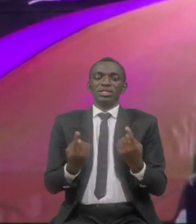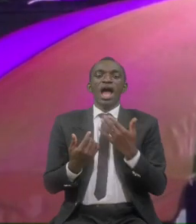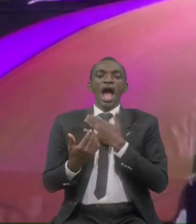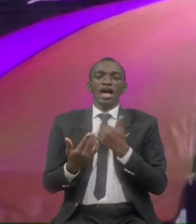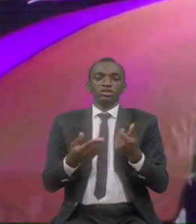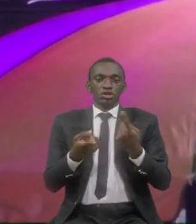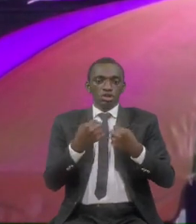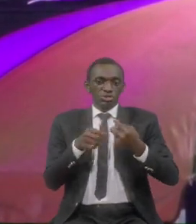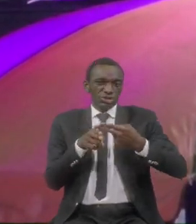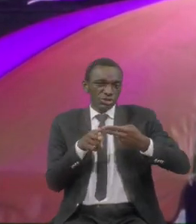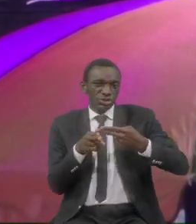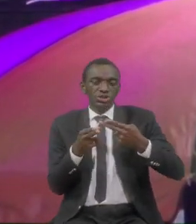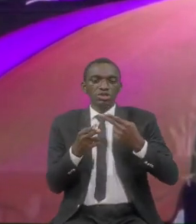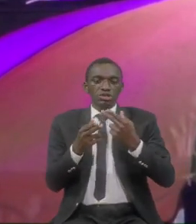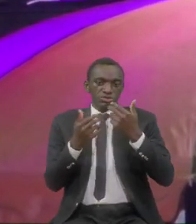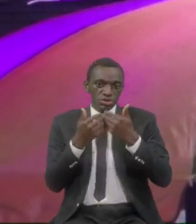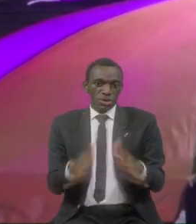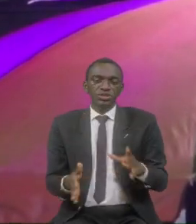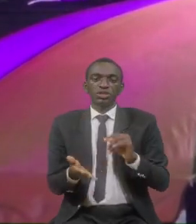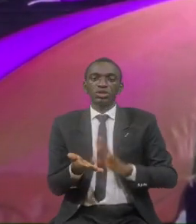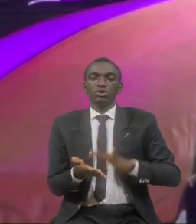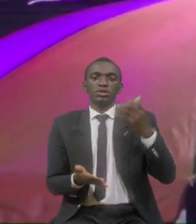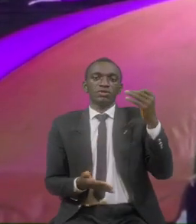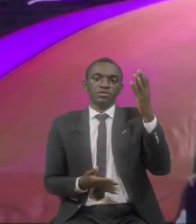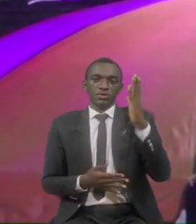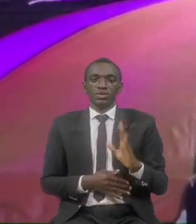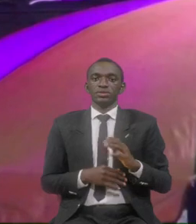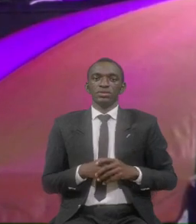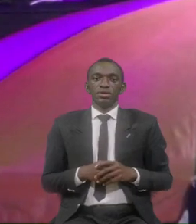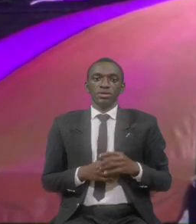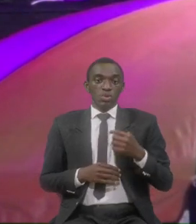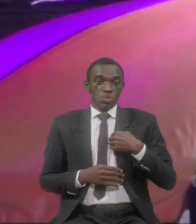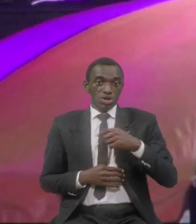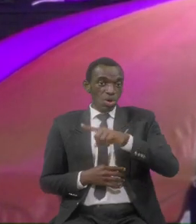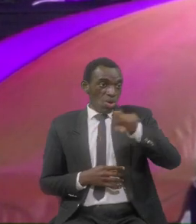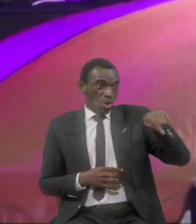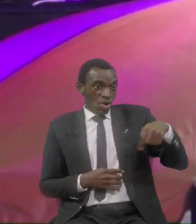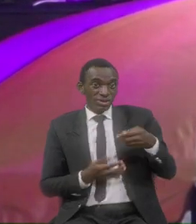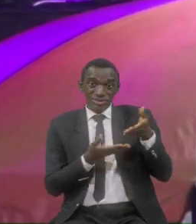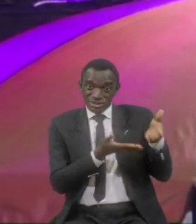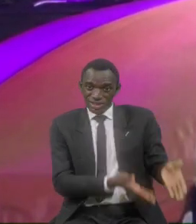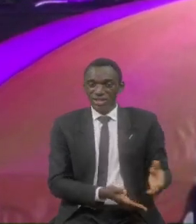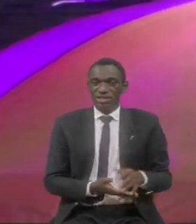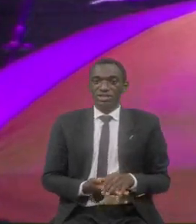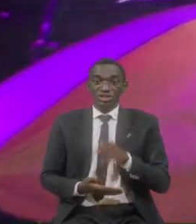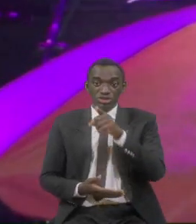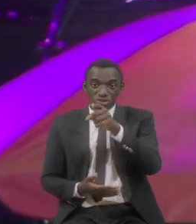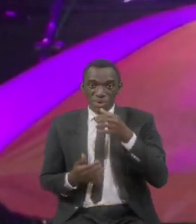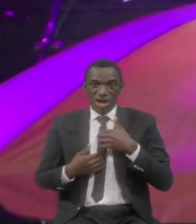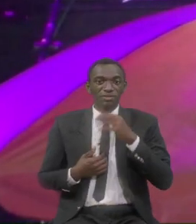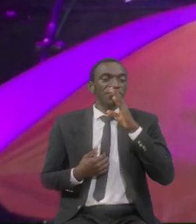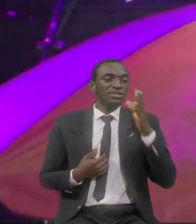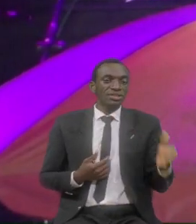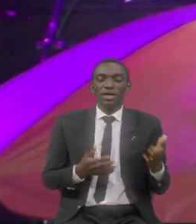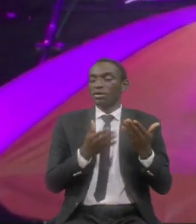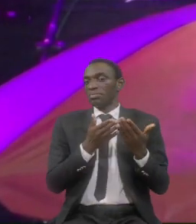kasalag nakabsan sa imaya. We're all there. Naata dito. You have been there. Naata dito sa tabay. But